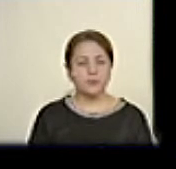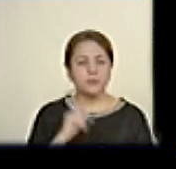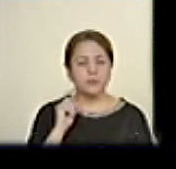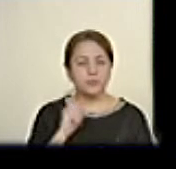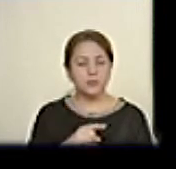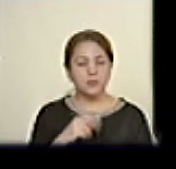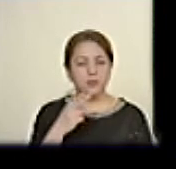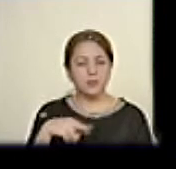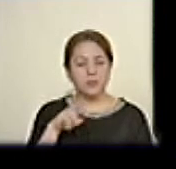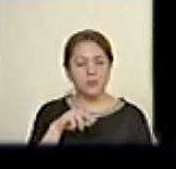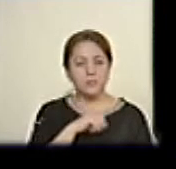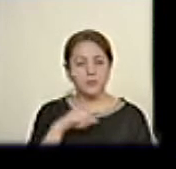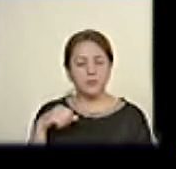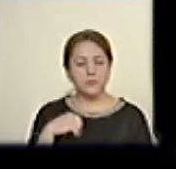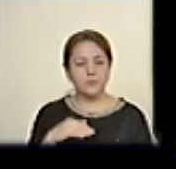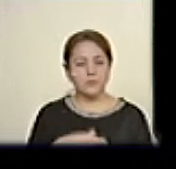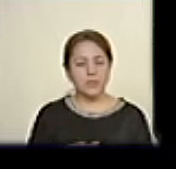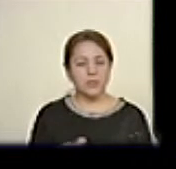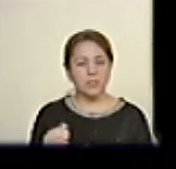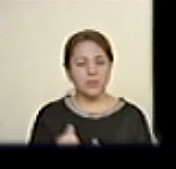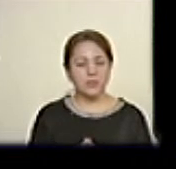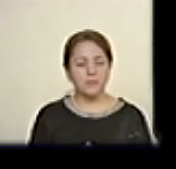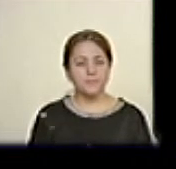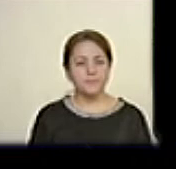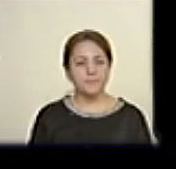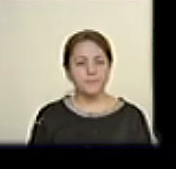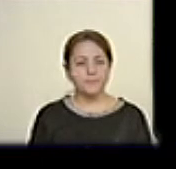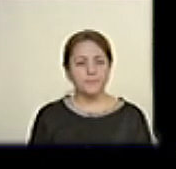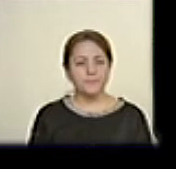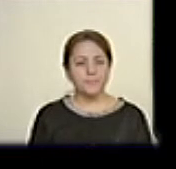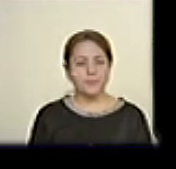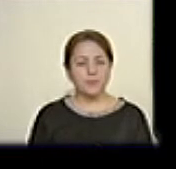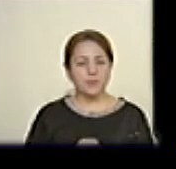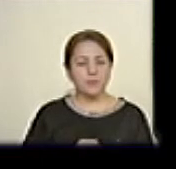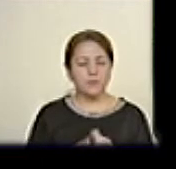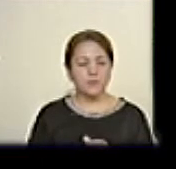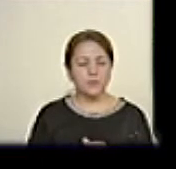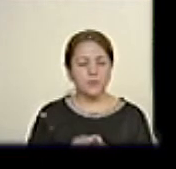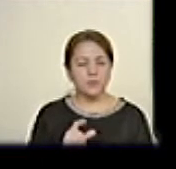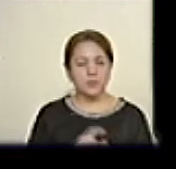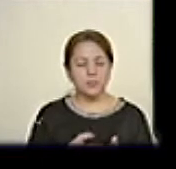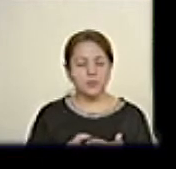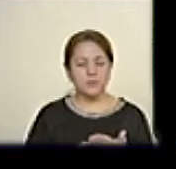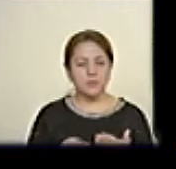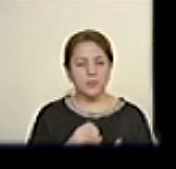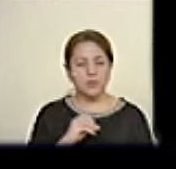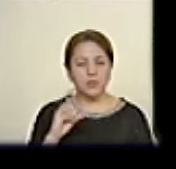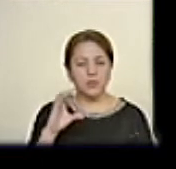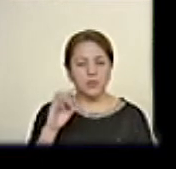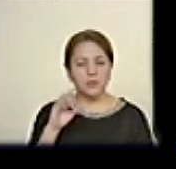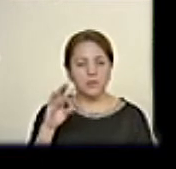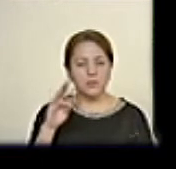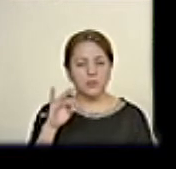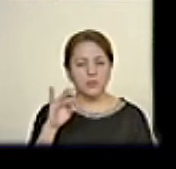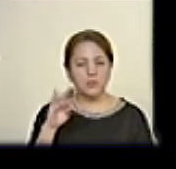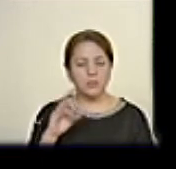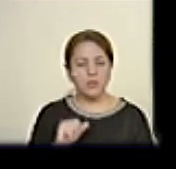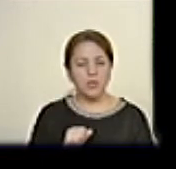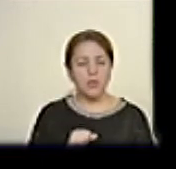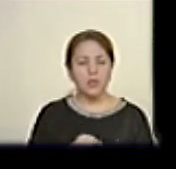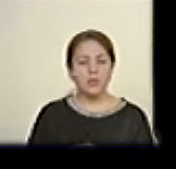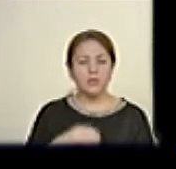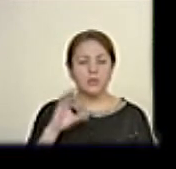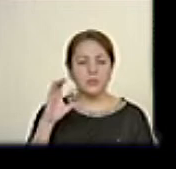Задание для самостоятельного выполнения. Выучить наизусть стихотворение Сергея Александровича Есенина